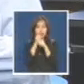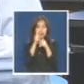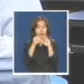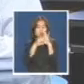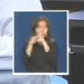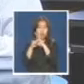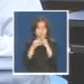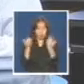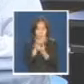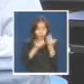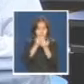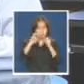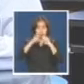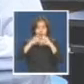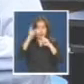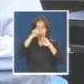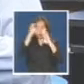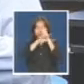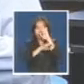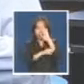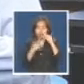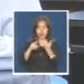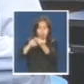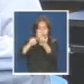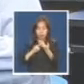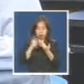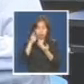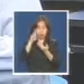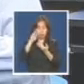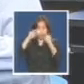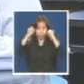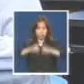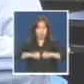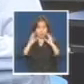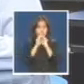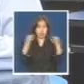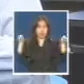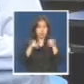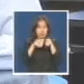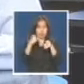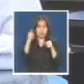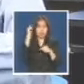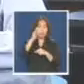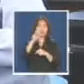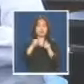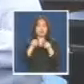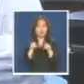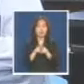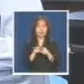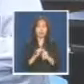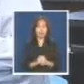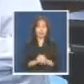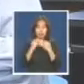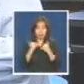พื่อหาข้อยุติสำหรับให้คณะรัฐมนตรีได้มีการตัดสินใจซึ่งจะมีการประชุมกันในวันพุธนี้เช่นเดียวกันนะครับ